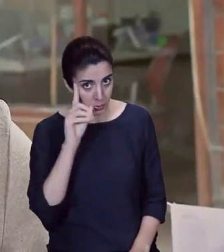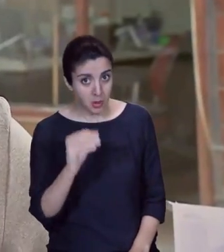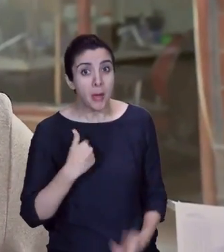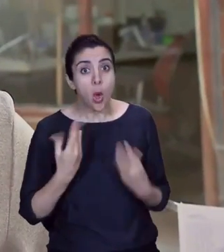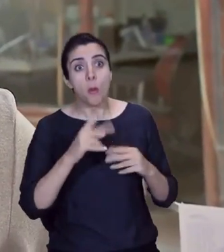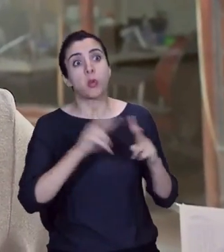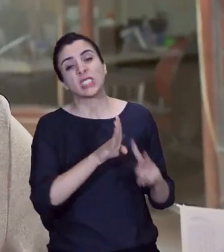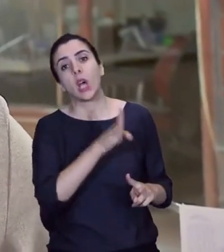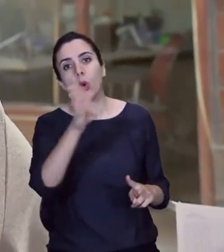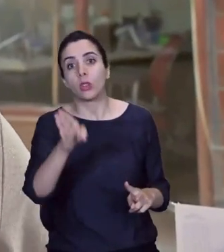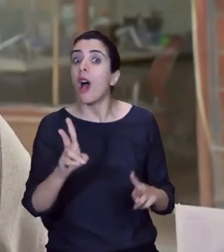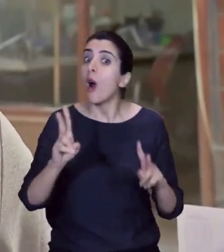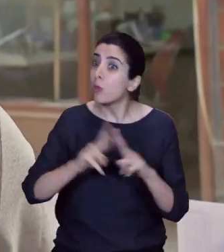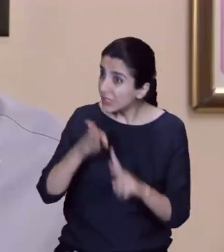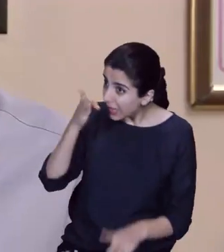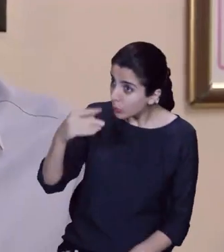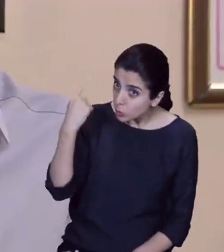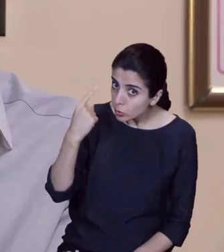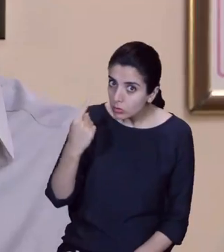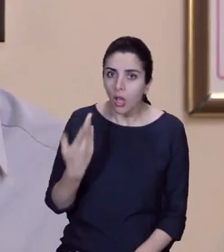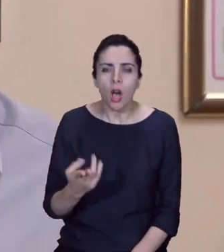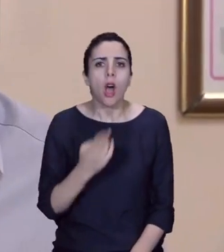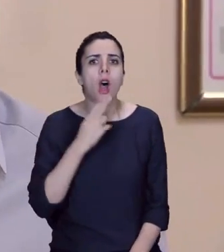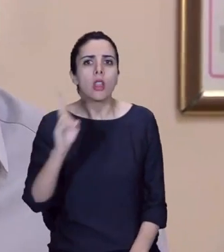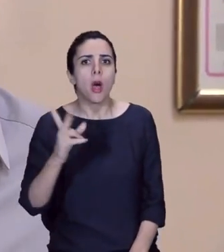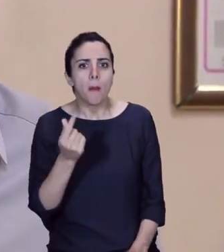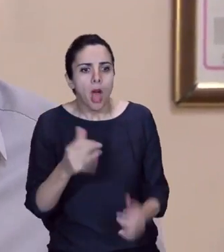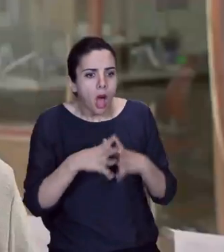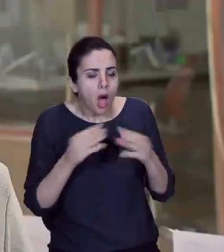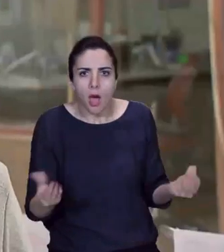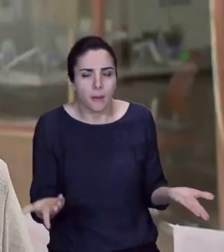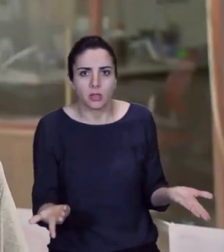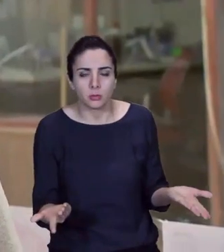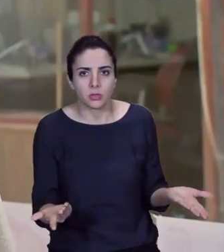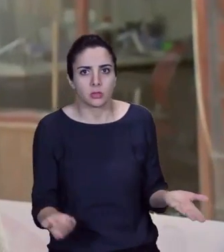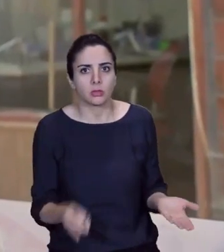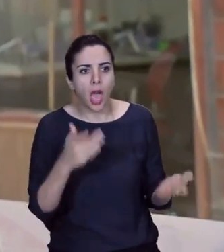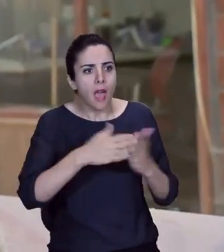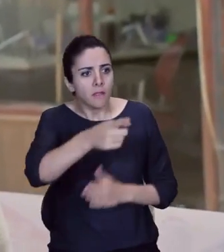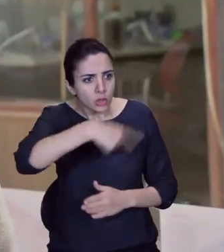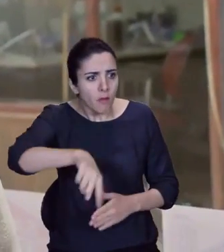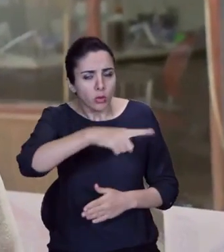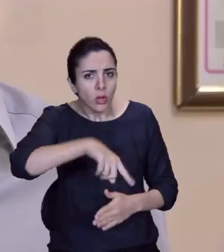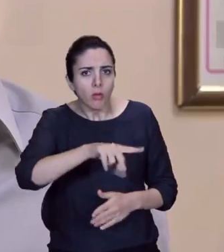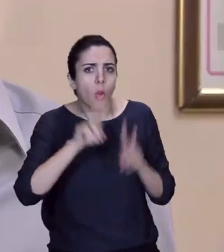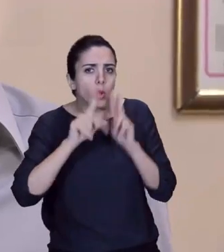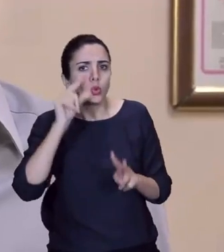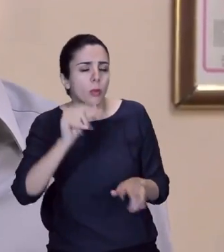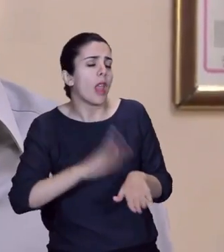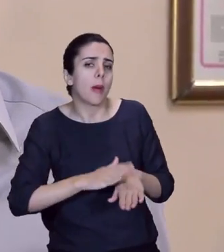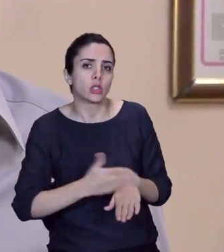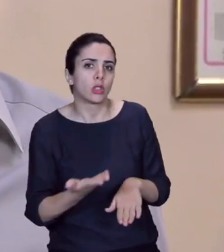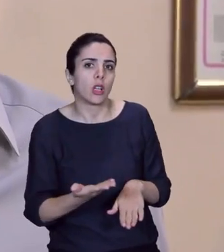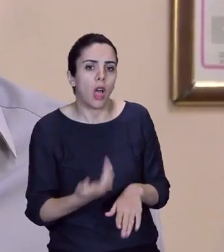olmasam polise gidecekti kadın. Ha bir de polise gidecekti. Oğlum kadının parası çalınmış ya. Allah Allah. Sen de evin etrafında dolaşıp duruyormuşsun. Ne